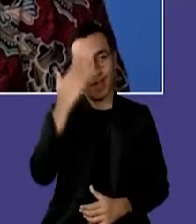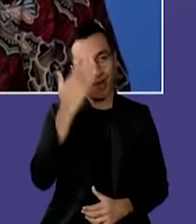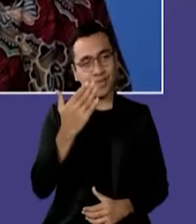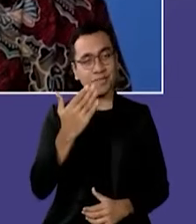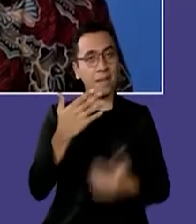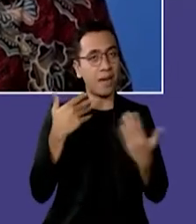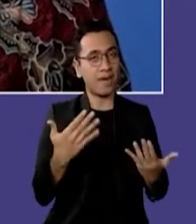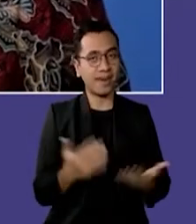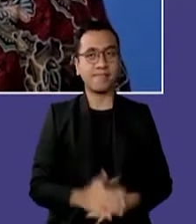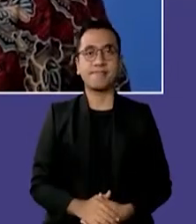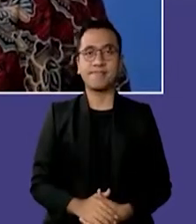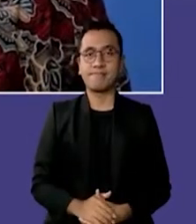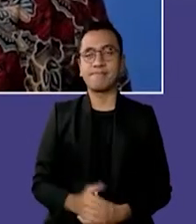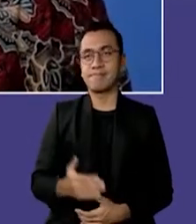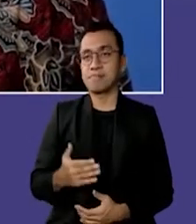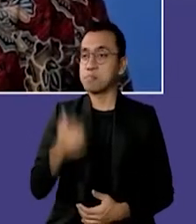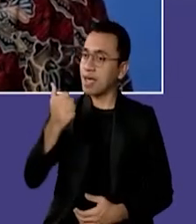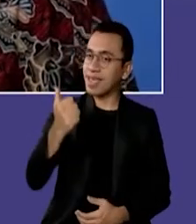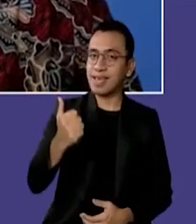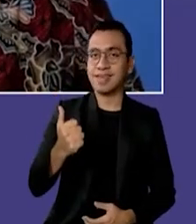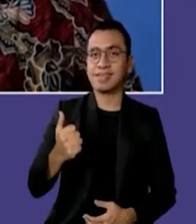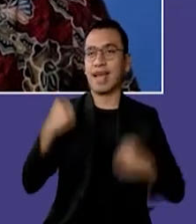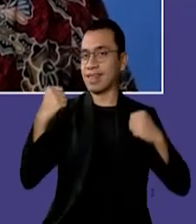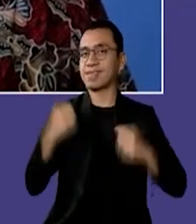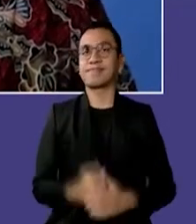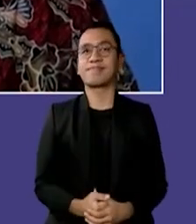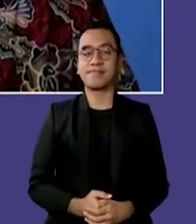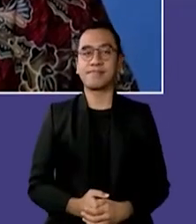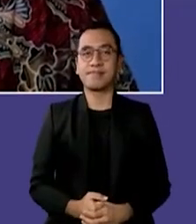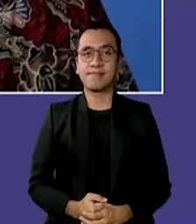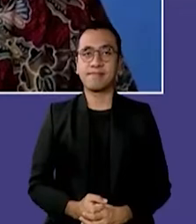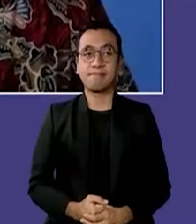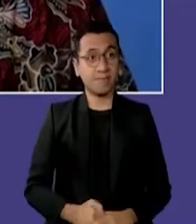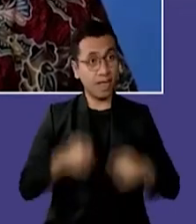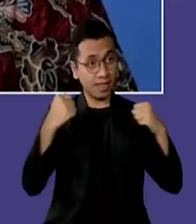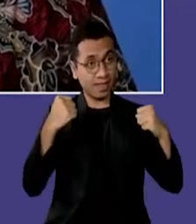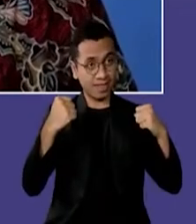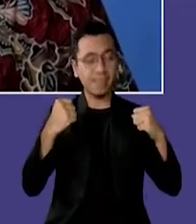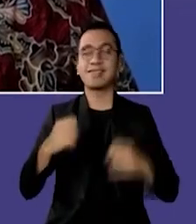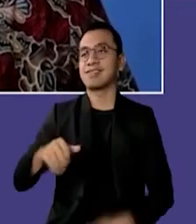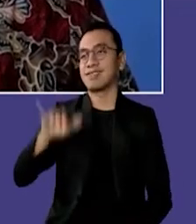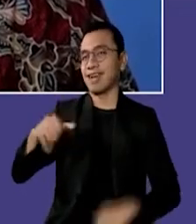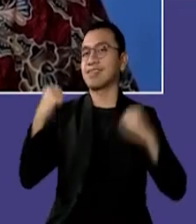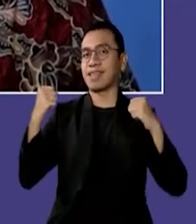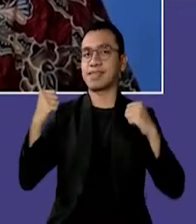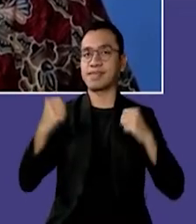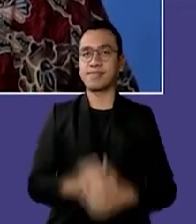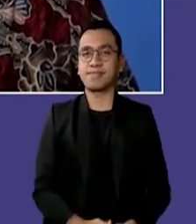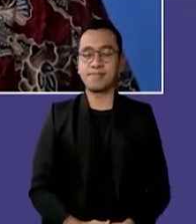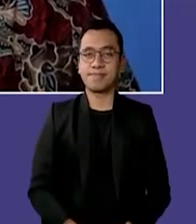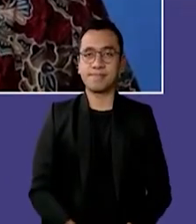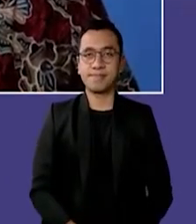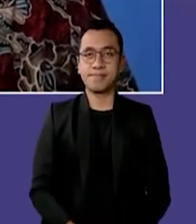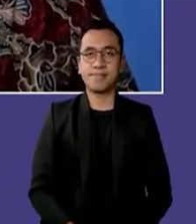fathuro baik-baik peraba Terima kasih iya sehat ya Pak ya sehat iya